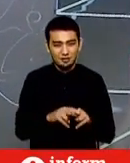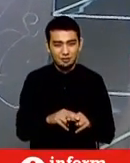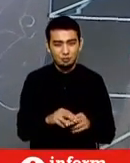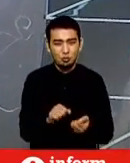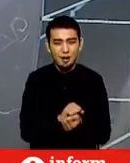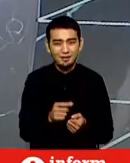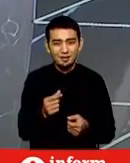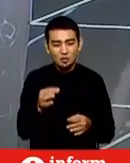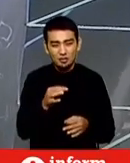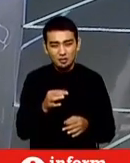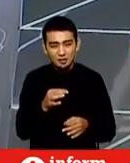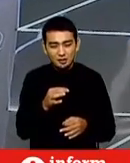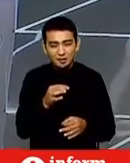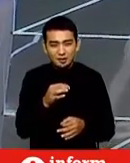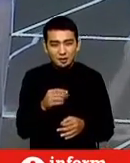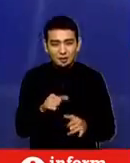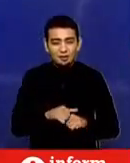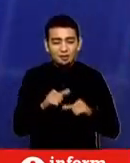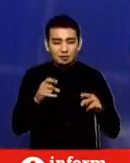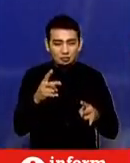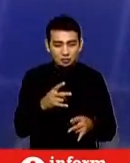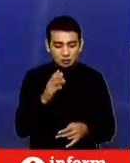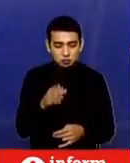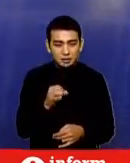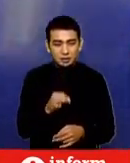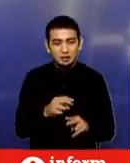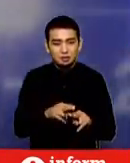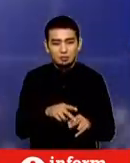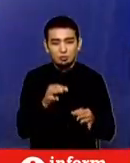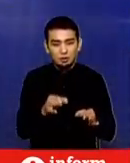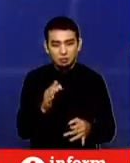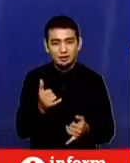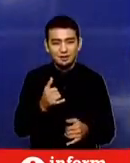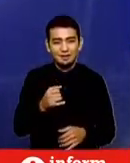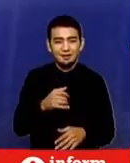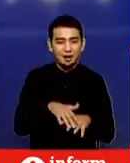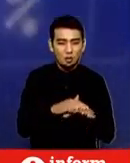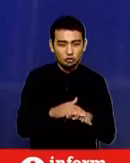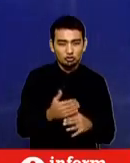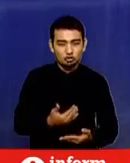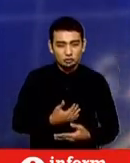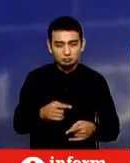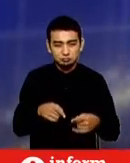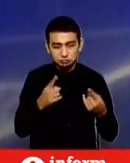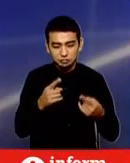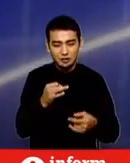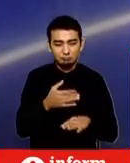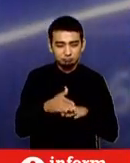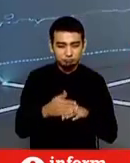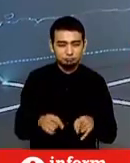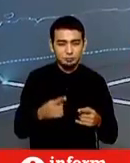көлемін арттырғанымыз ол дұрыс. Сонда азаматтарымыздың қаржылық сауаттылығы да бірте-бірте дамуына және тез дамуына